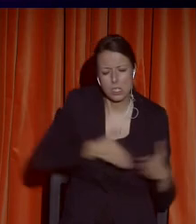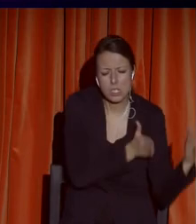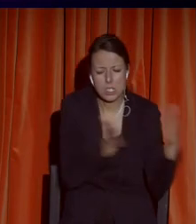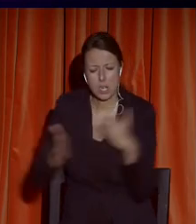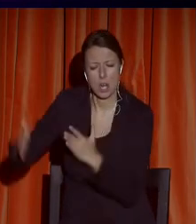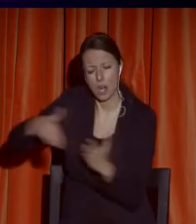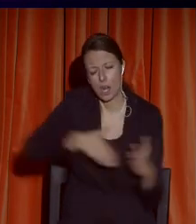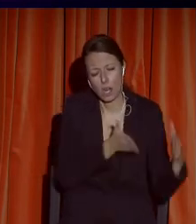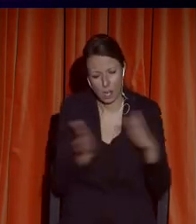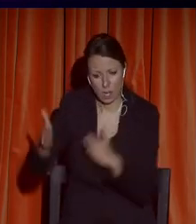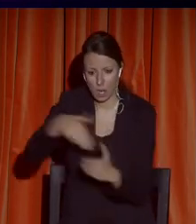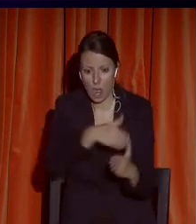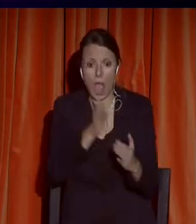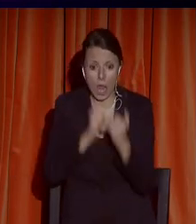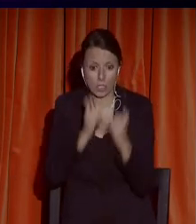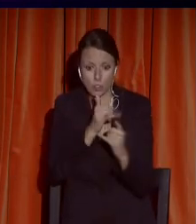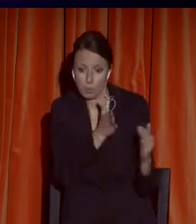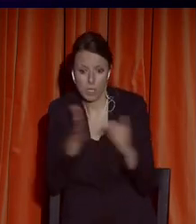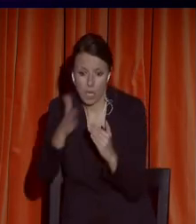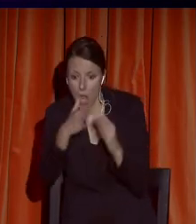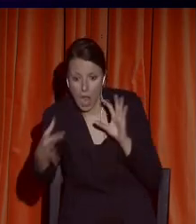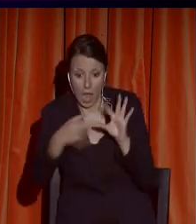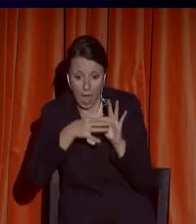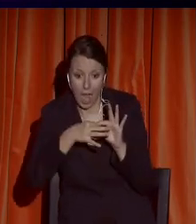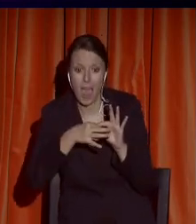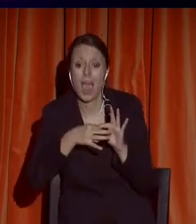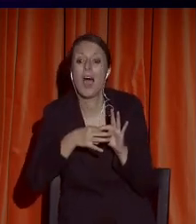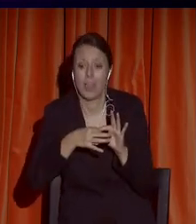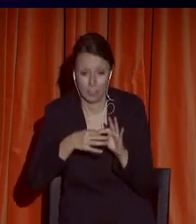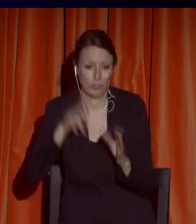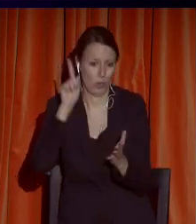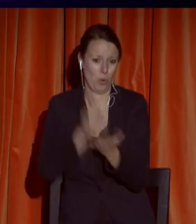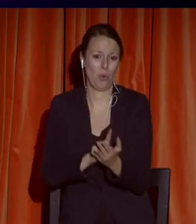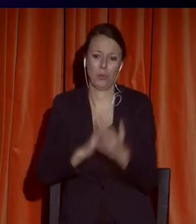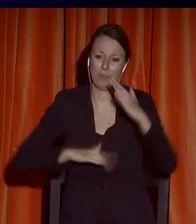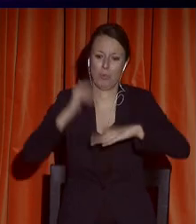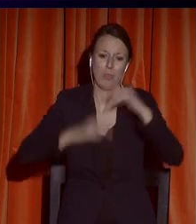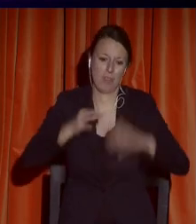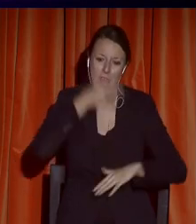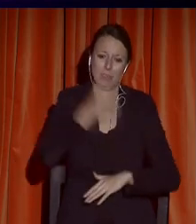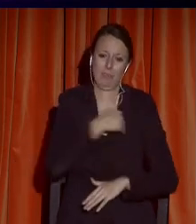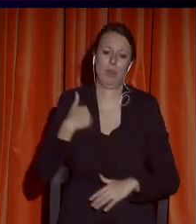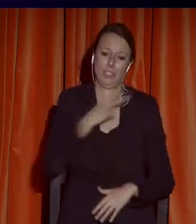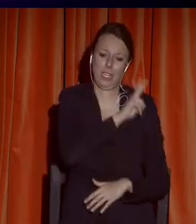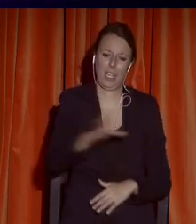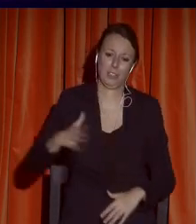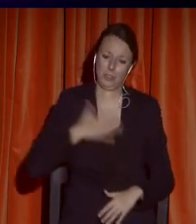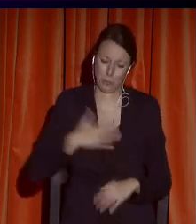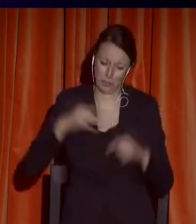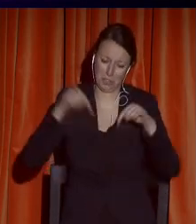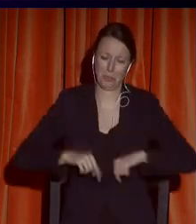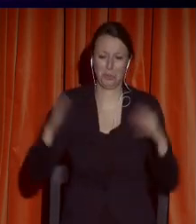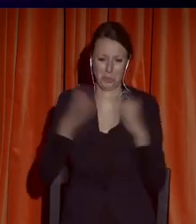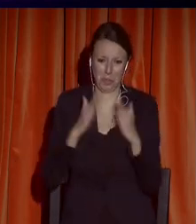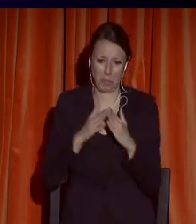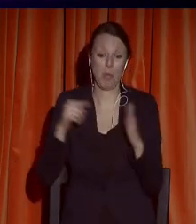kiedy do siebie dotrzemy, to w tym właśnie miejscu będziemy mogli zbudować lepszą Polskę, w której każdy będzie się czuł jak u siebie w domu, bo to